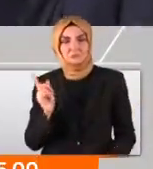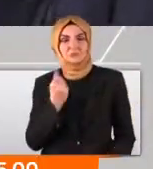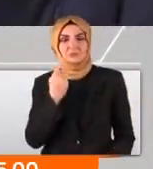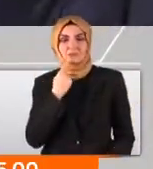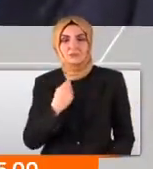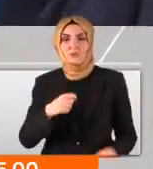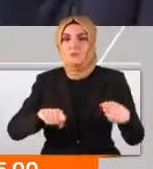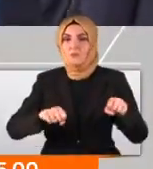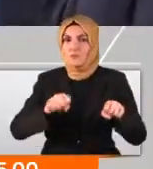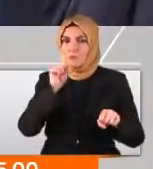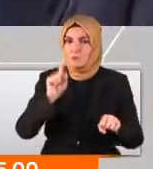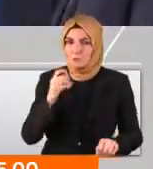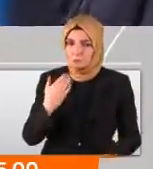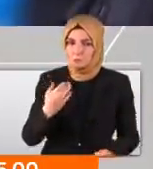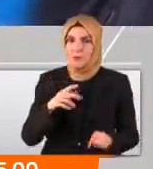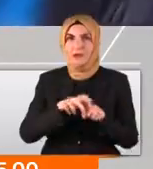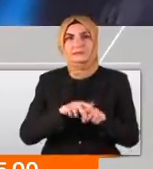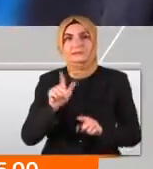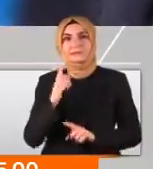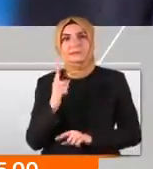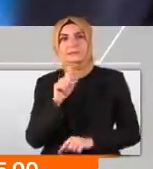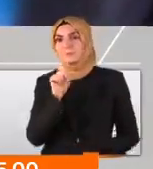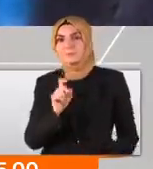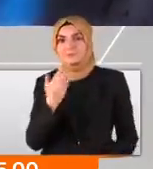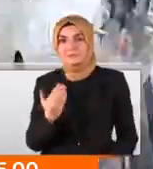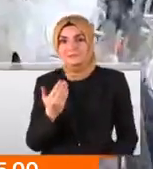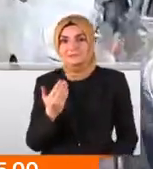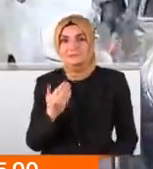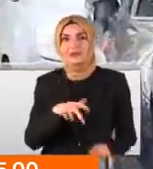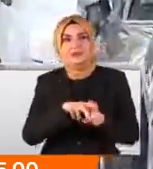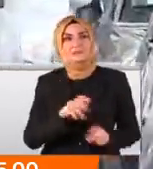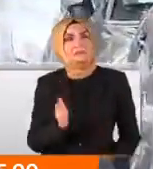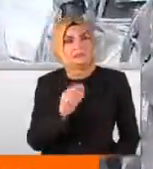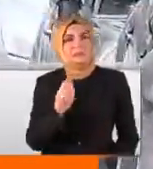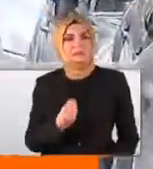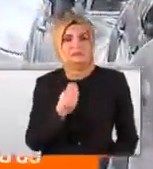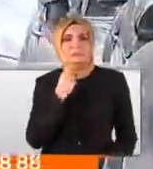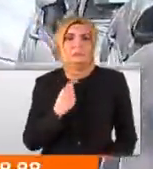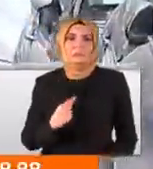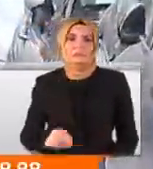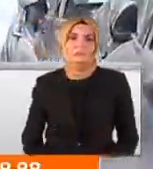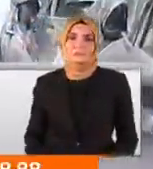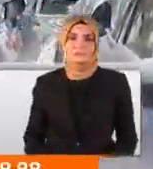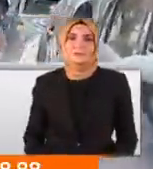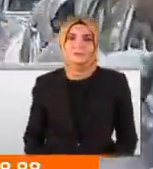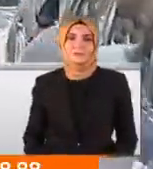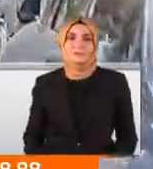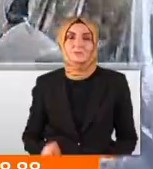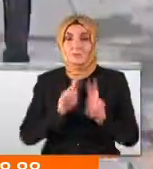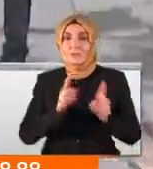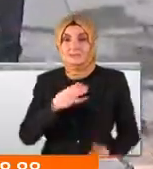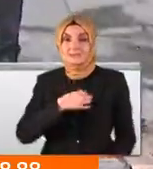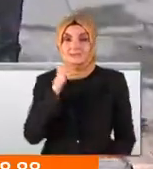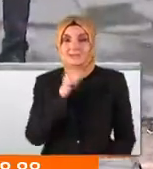mı desek? Şu an için bence atlı daha iyi motordan. Atlarda tantunici Serkan Yılmaz da gördüğü ilgiden